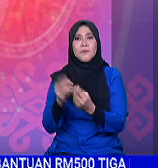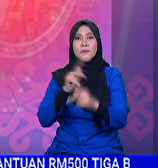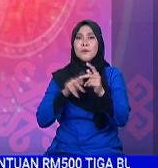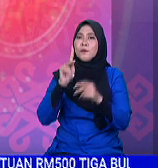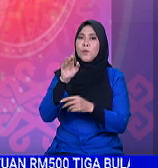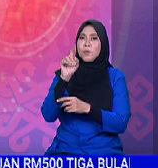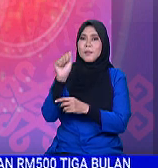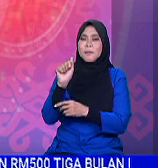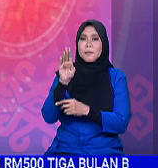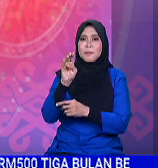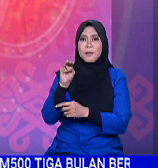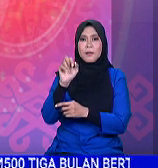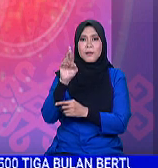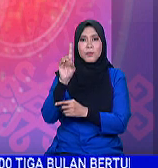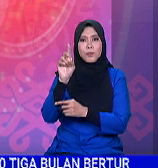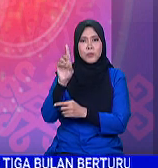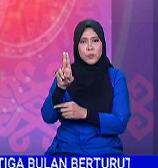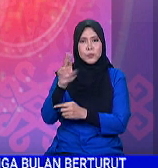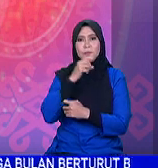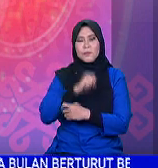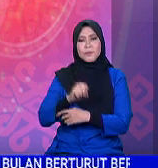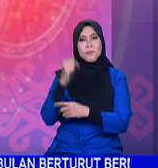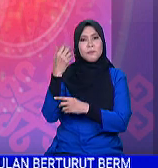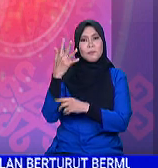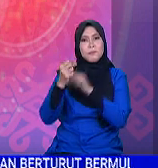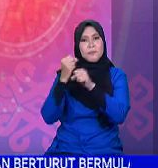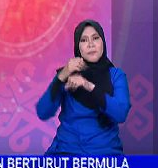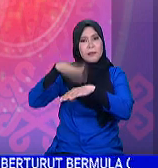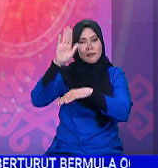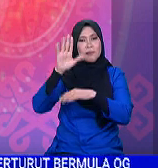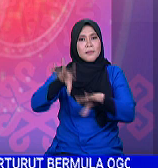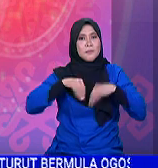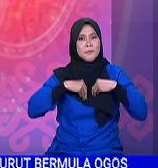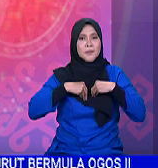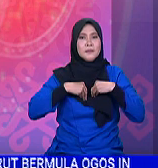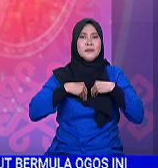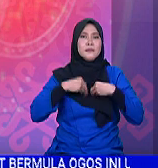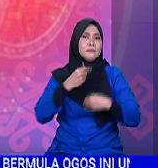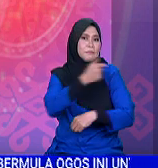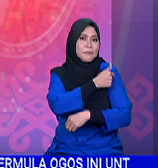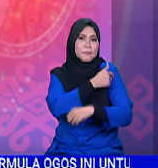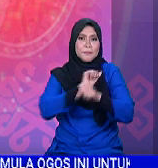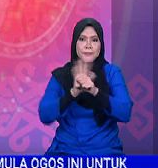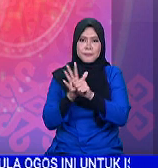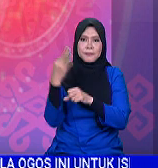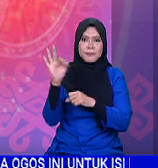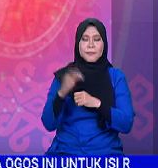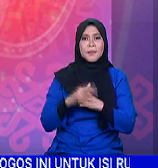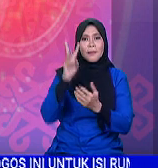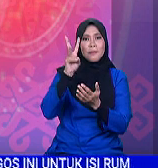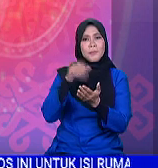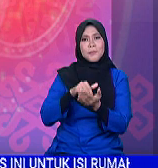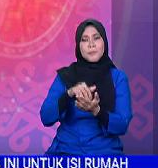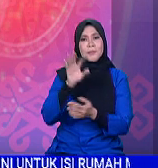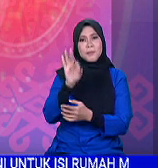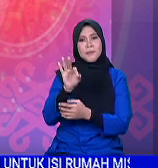marudu berumur 18 tahun ke atas saat telah menerima suntikan vaksin Hobbit 19 daripada jumlah itu